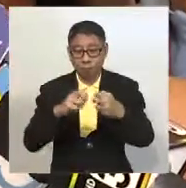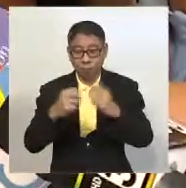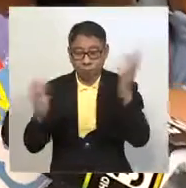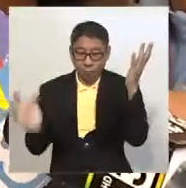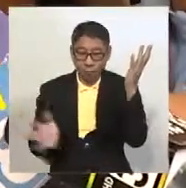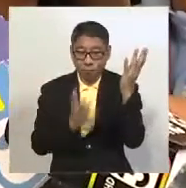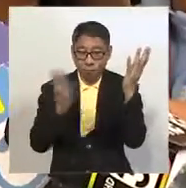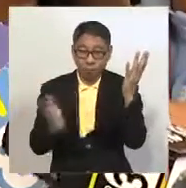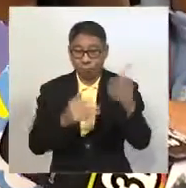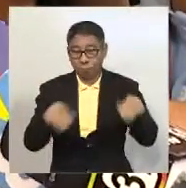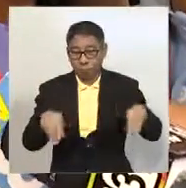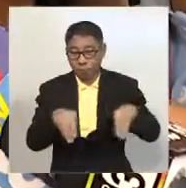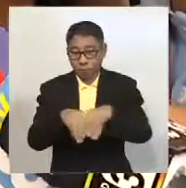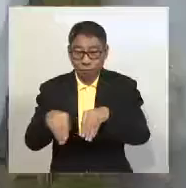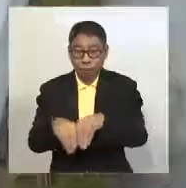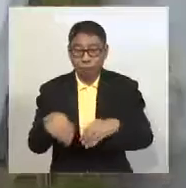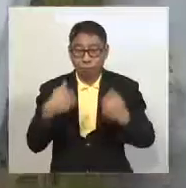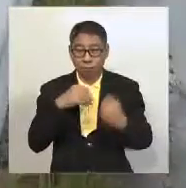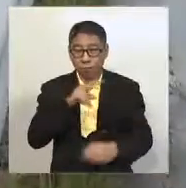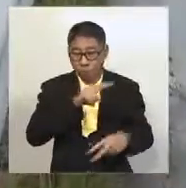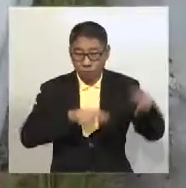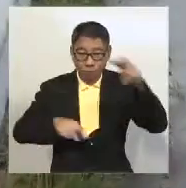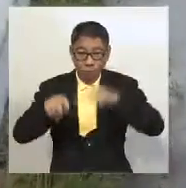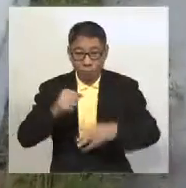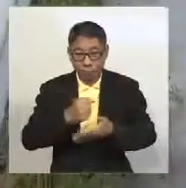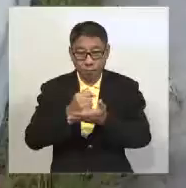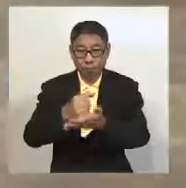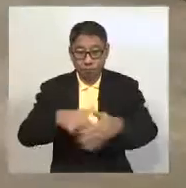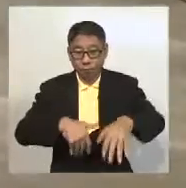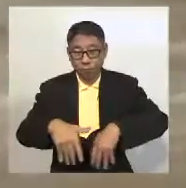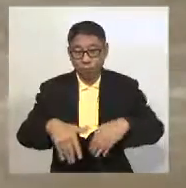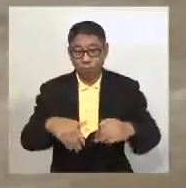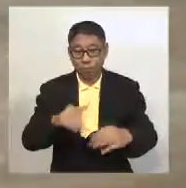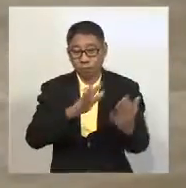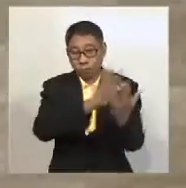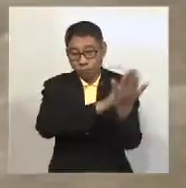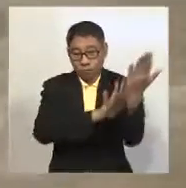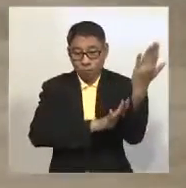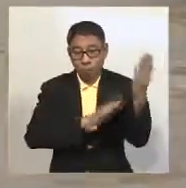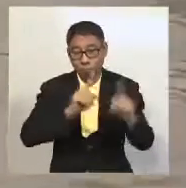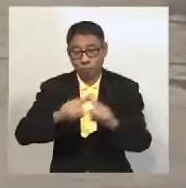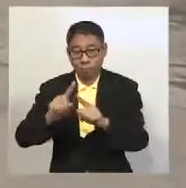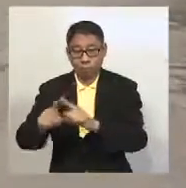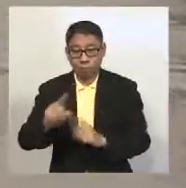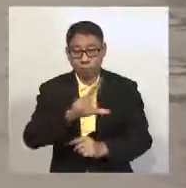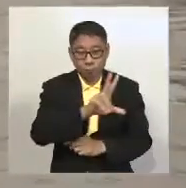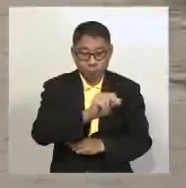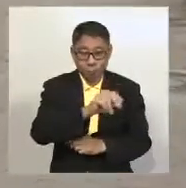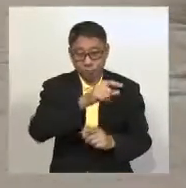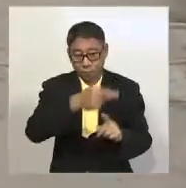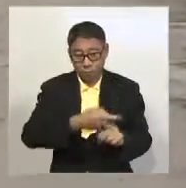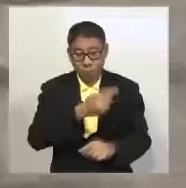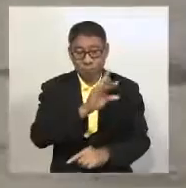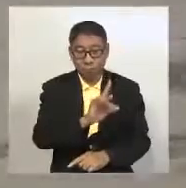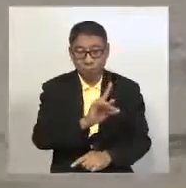พายุโพดุลอย่างใกล้ชิดนะคะรวมทั้งกำกับดูแลการให้ความช่วยเหลือประชาชนในพื้นที่ต่างๆตั้งแต่วันที่30สิงห